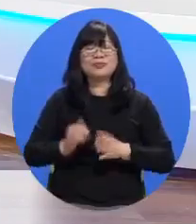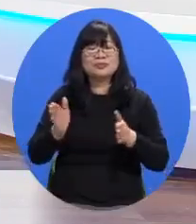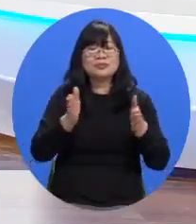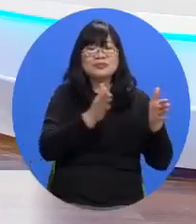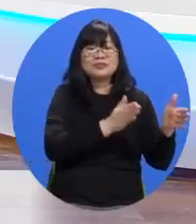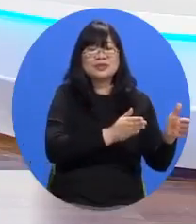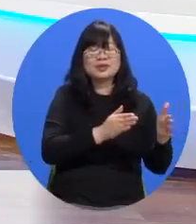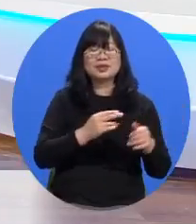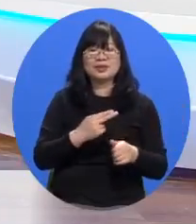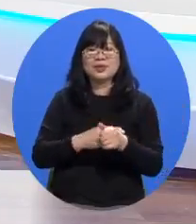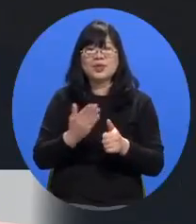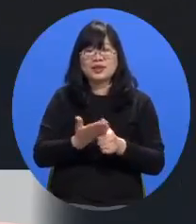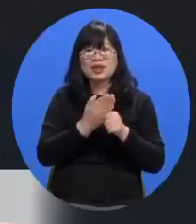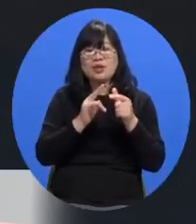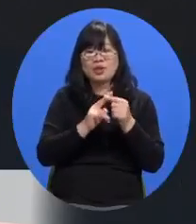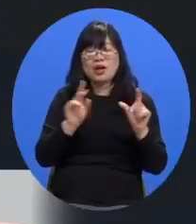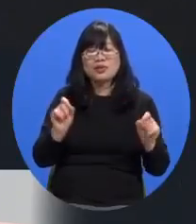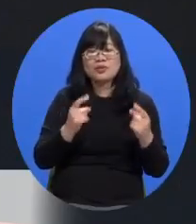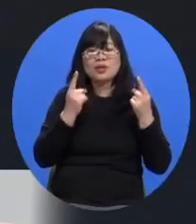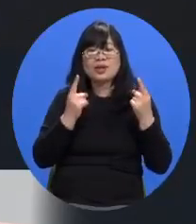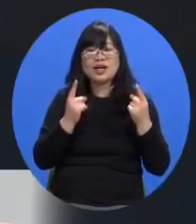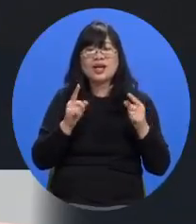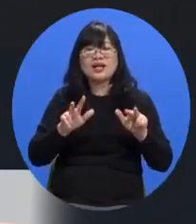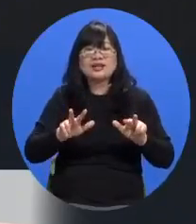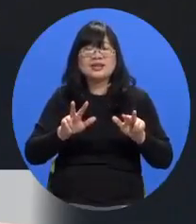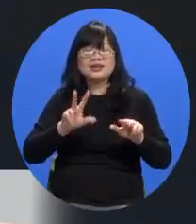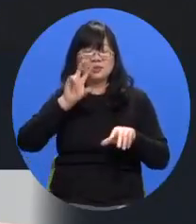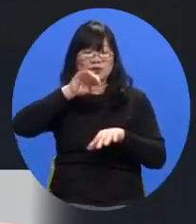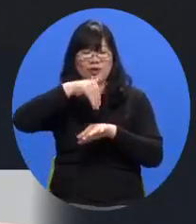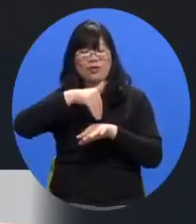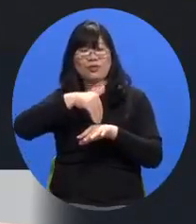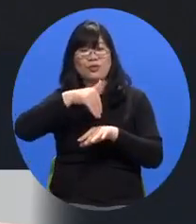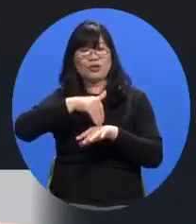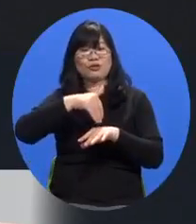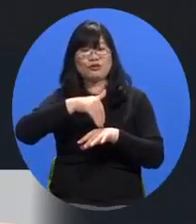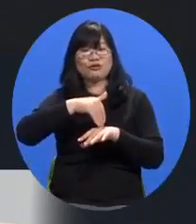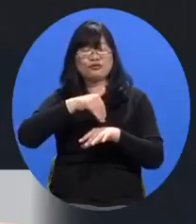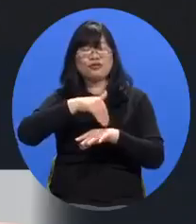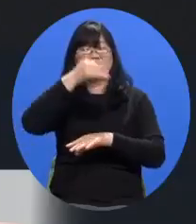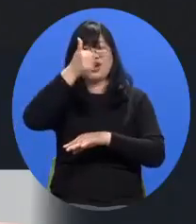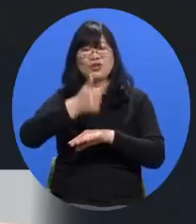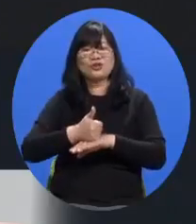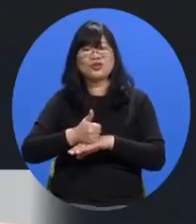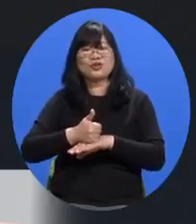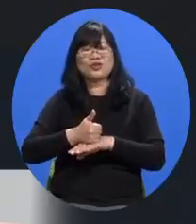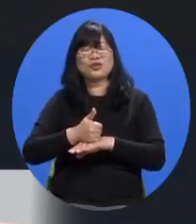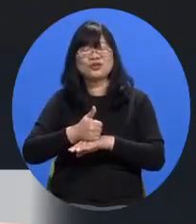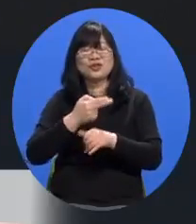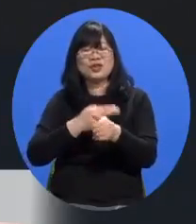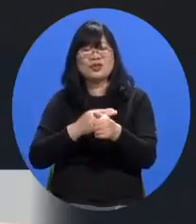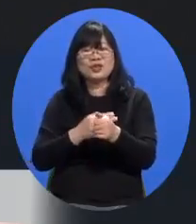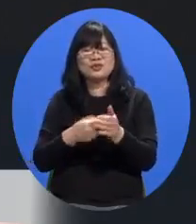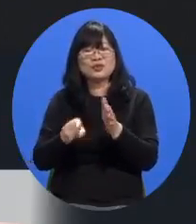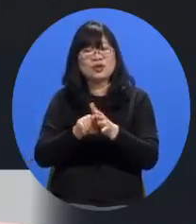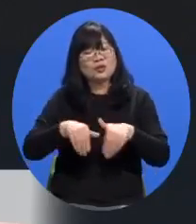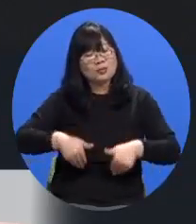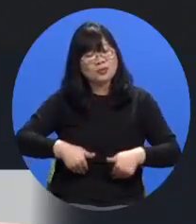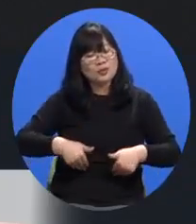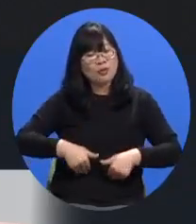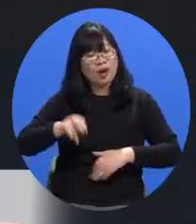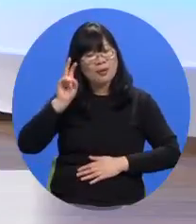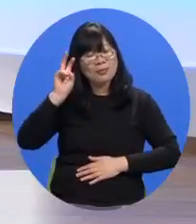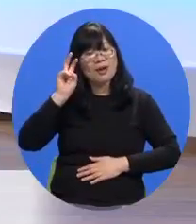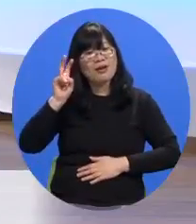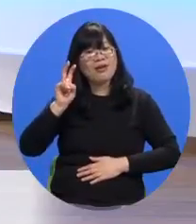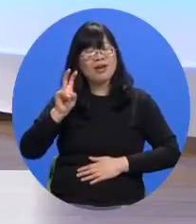이제 그 교원 양성과 아울러서 아마 이제 현직 연수도 결국은 현장 선생님들을 위해서 필요할 텐데